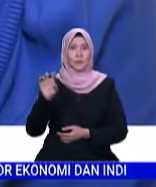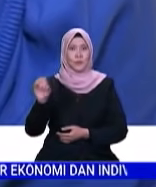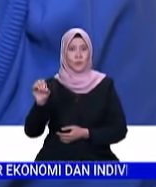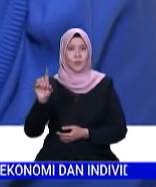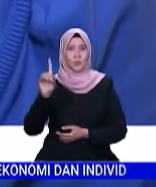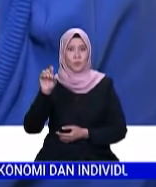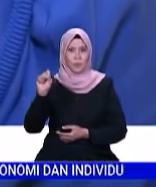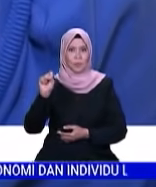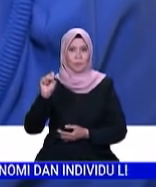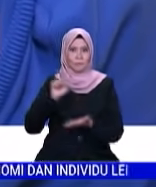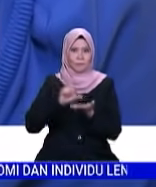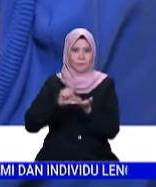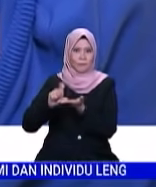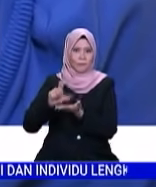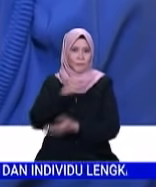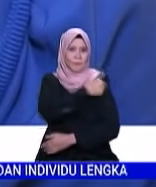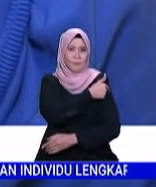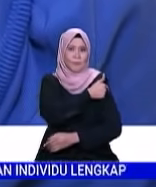28,154,280 dos vaksin.